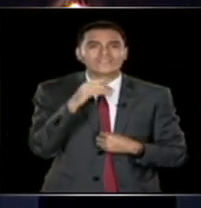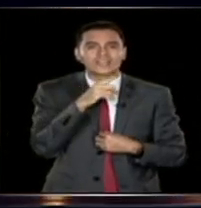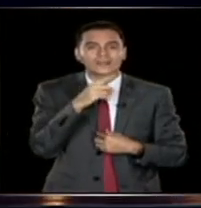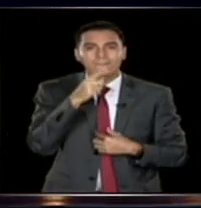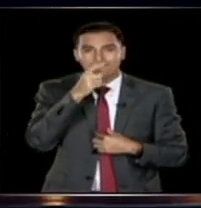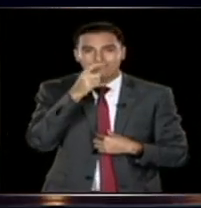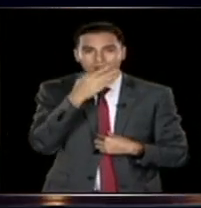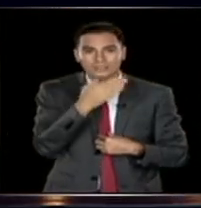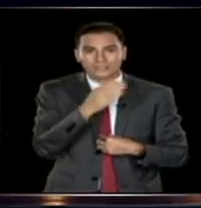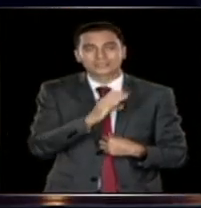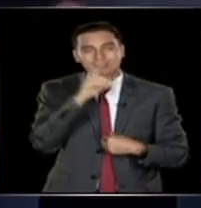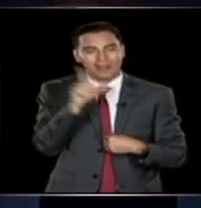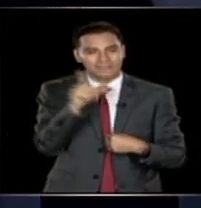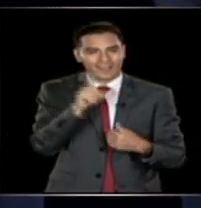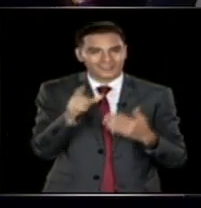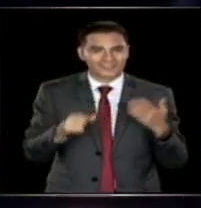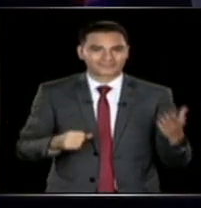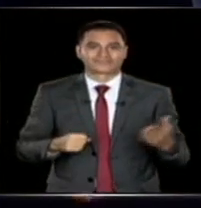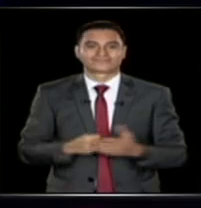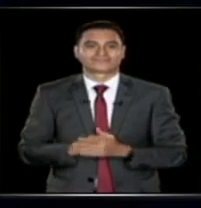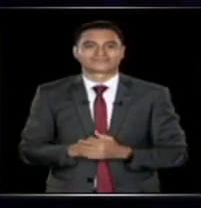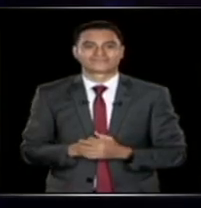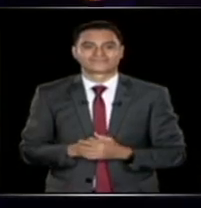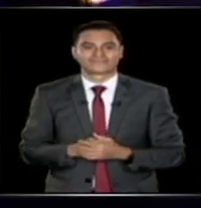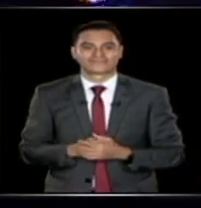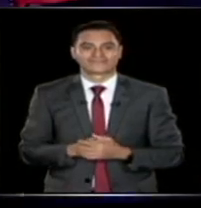برازيل. إجابة صحيحة.